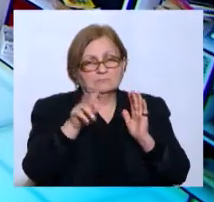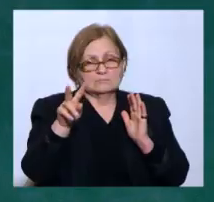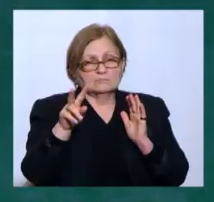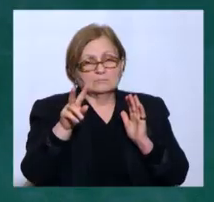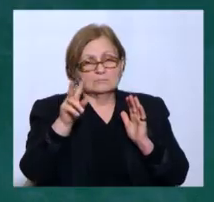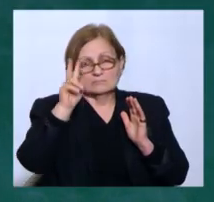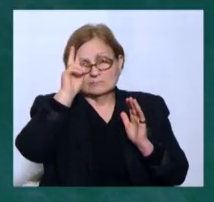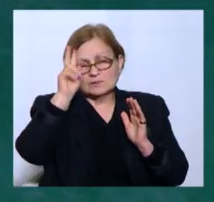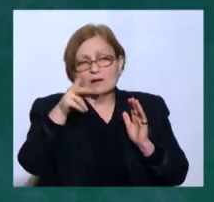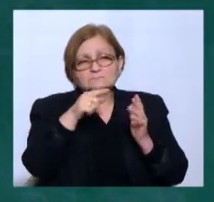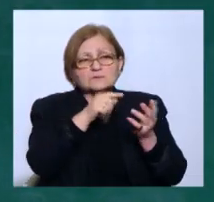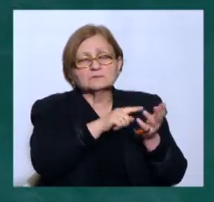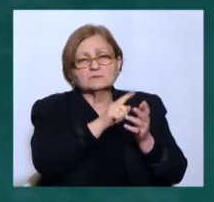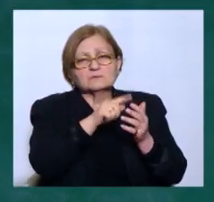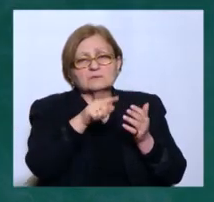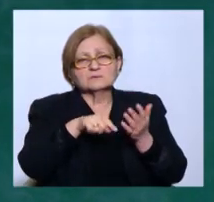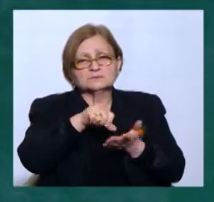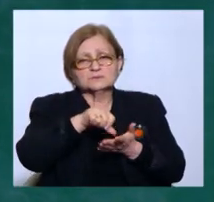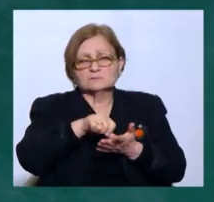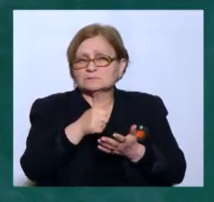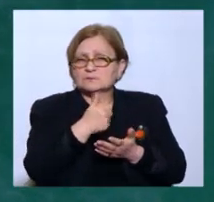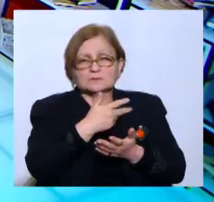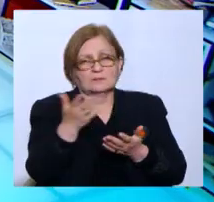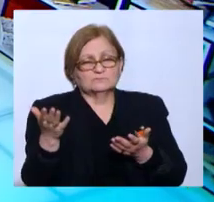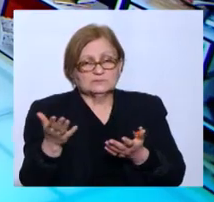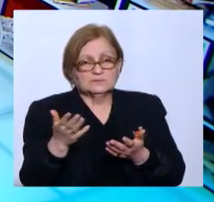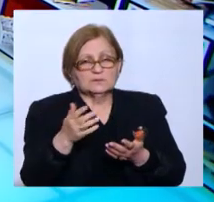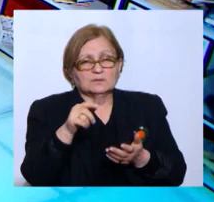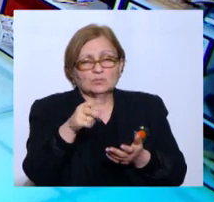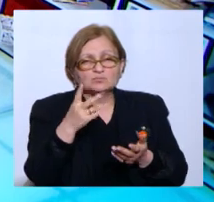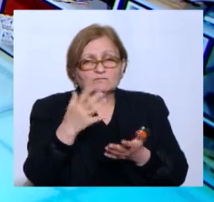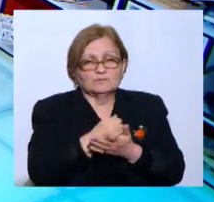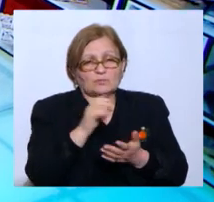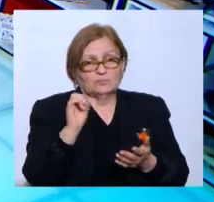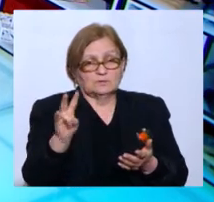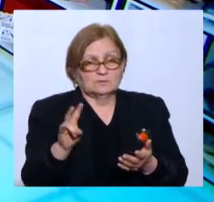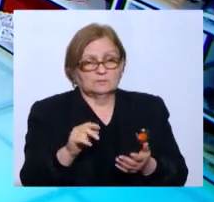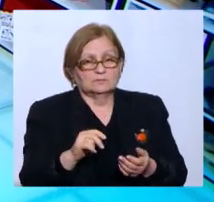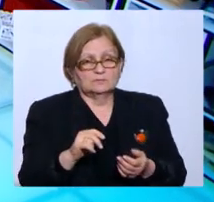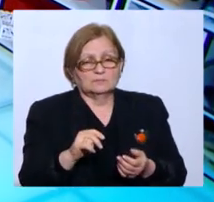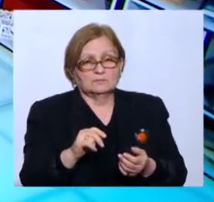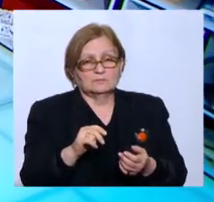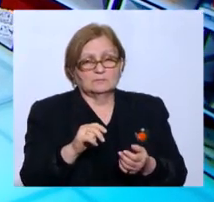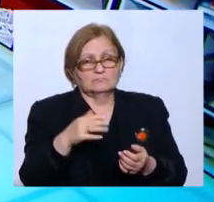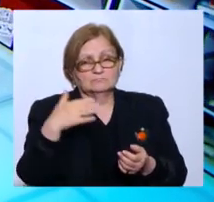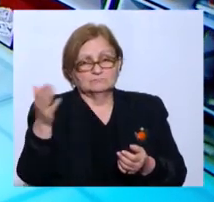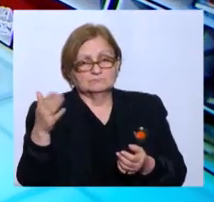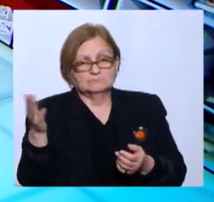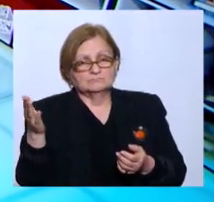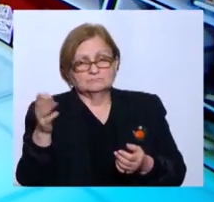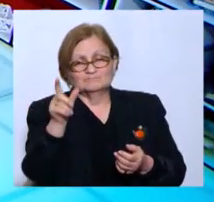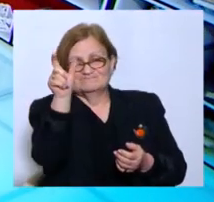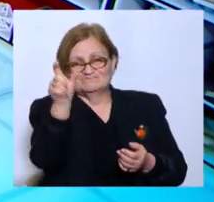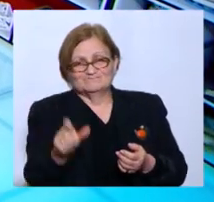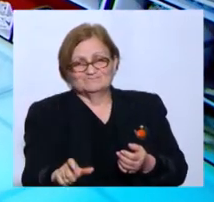არ ვიცით, რამდენი წევრი შევკრიბე და მიზანი არის ვიპოვოთ n-ი. ესე იგი, ჩვენ ვიცით, დავწერე ესეთი მარჯვენა მხარეს არის ფორმულა